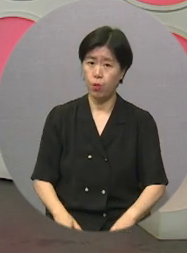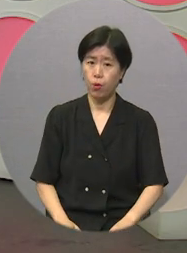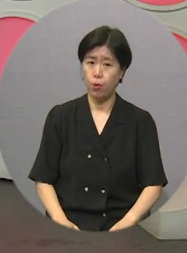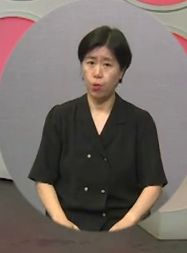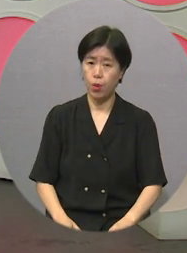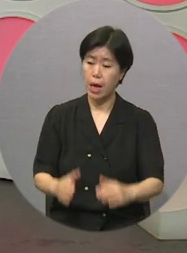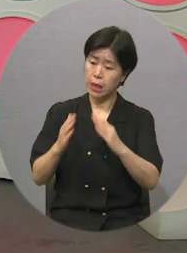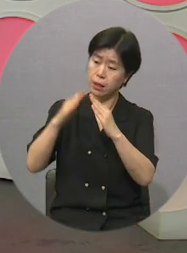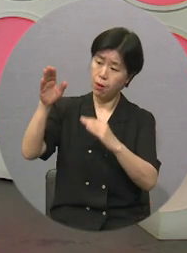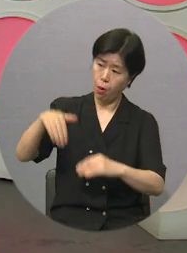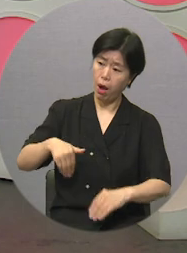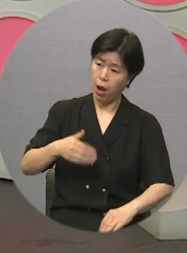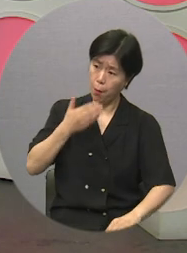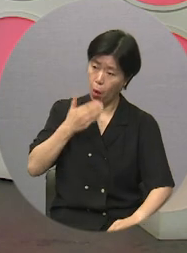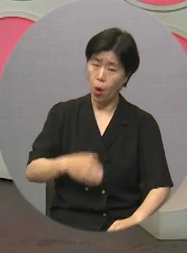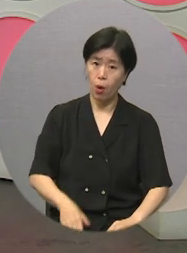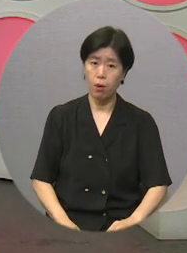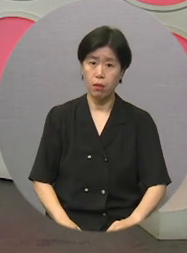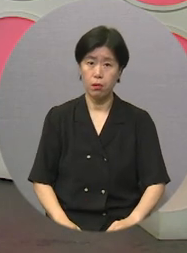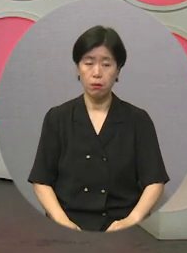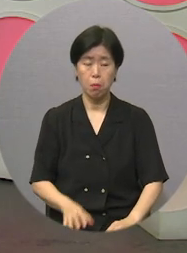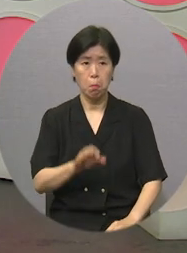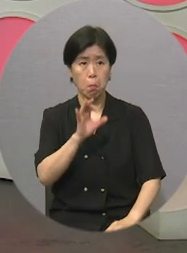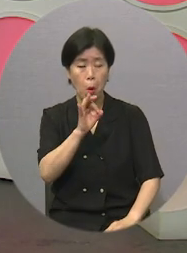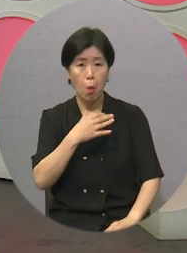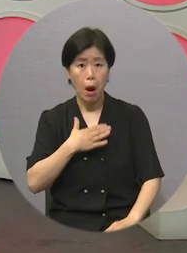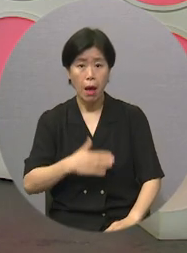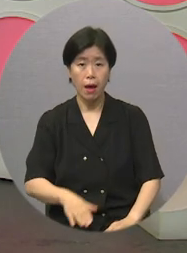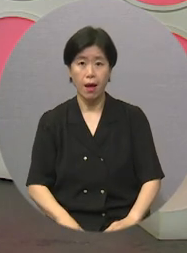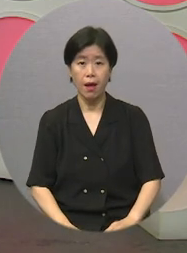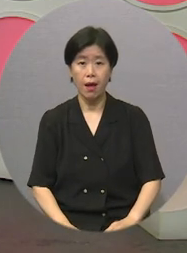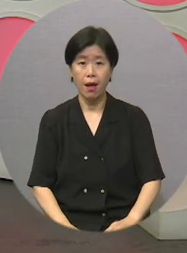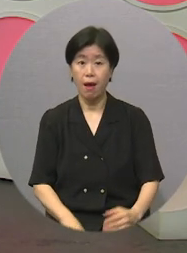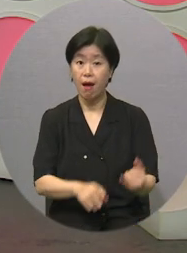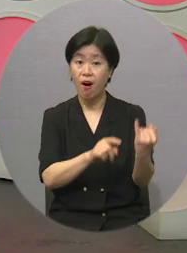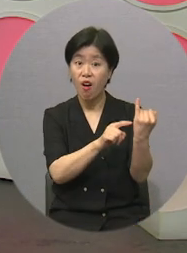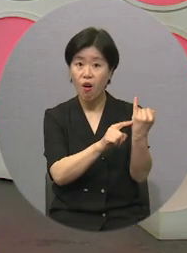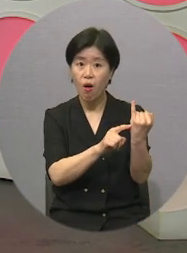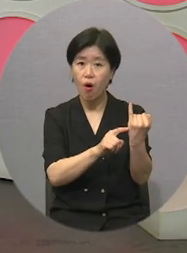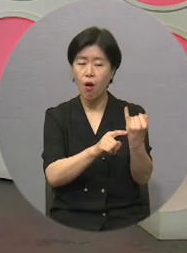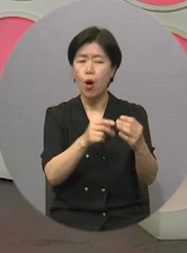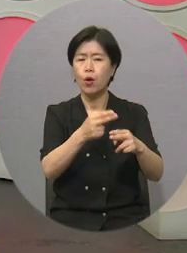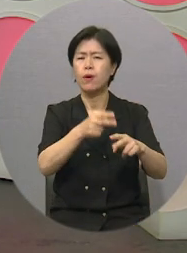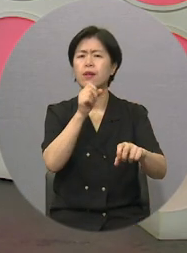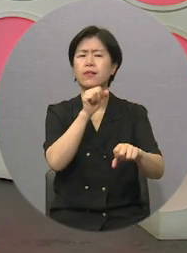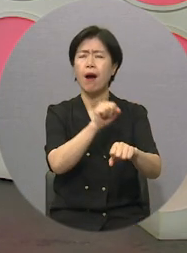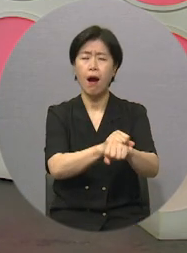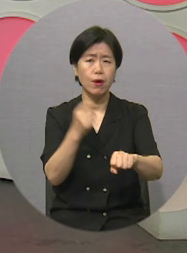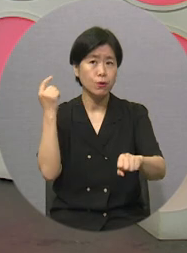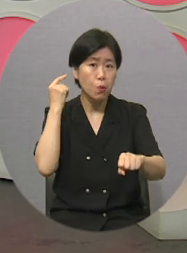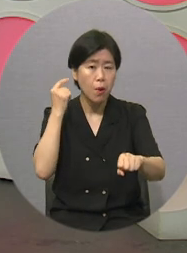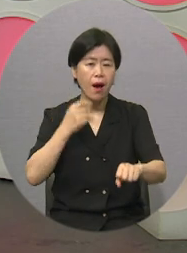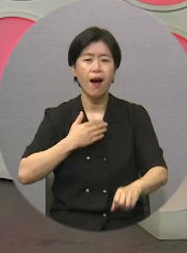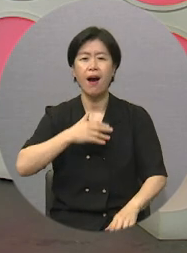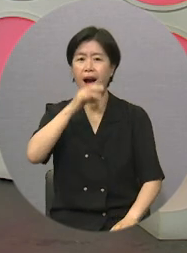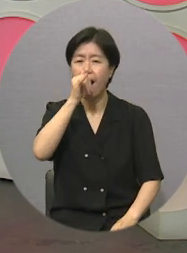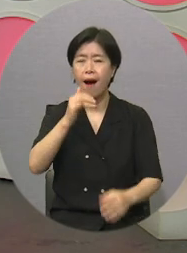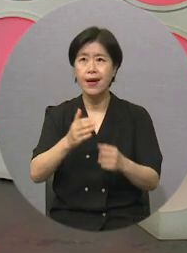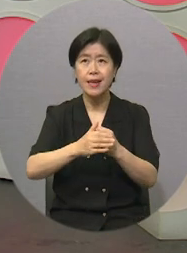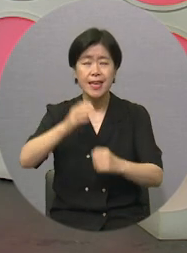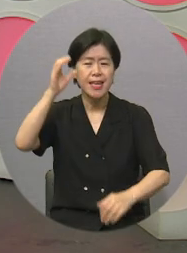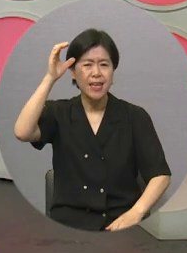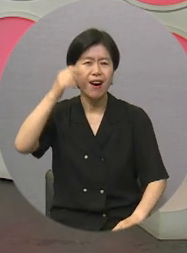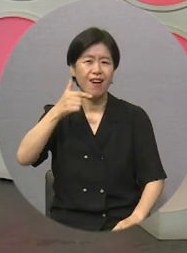테니까 와서 먹으라고. 동네에서 아주머니의 음식 솜씨가 좋다고 소문이 자자한터라